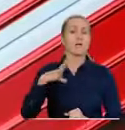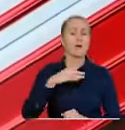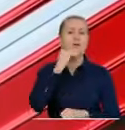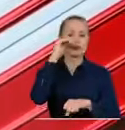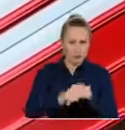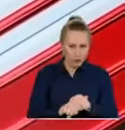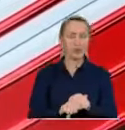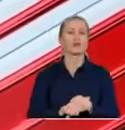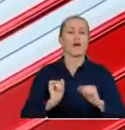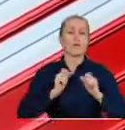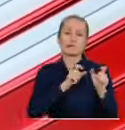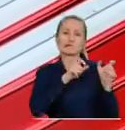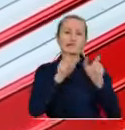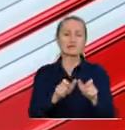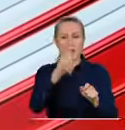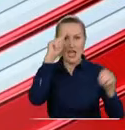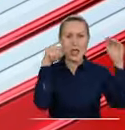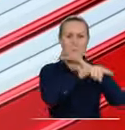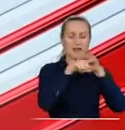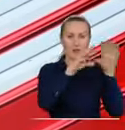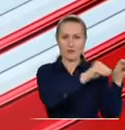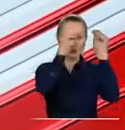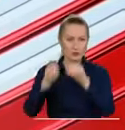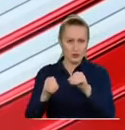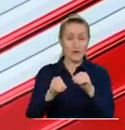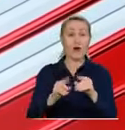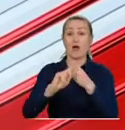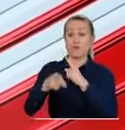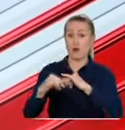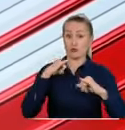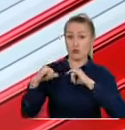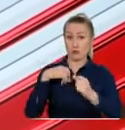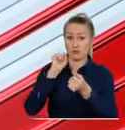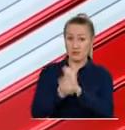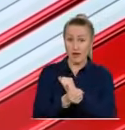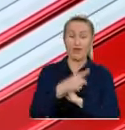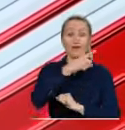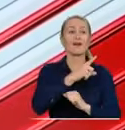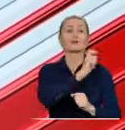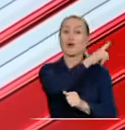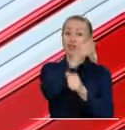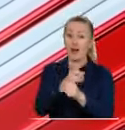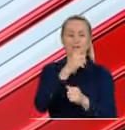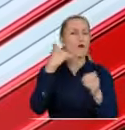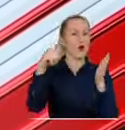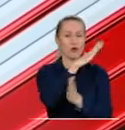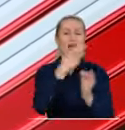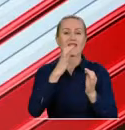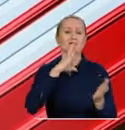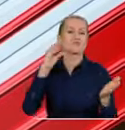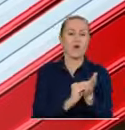ramach przymusowej relokacji imigrantów. Po zmianie rządu ten dyktat został odrzucony. Teraz znów wraca temat